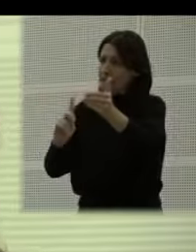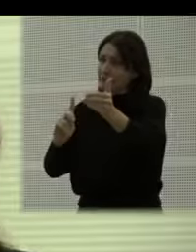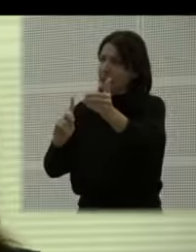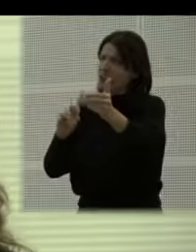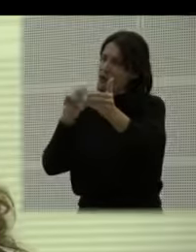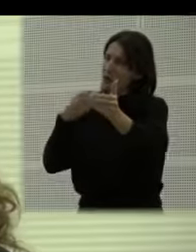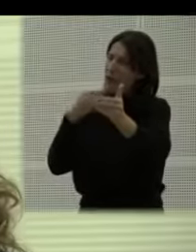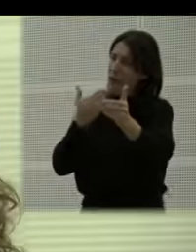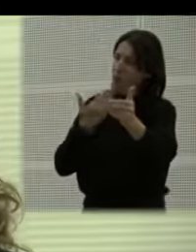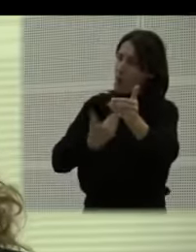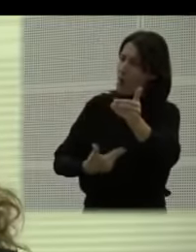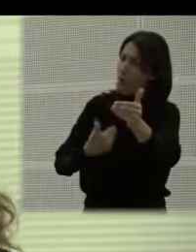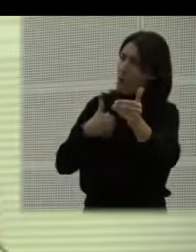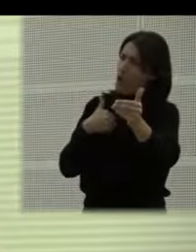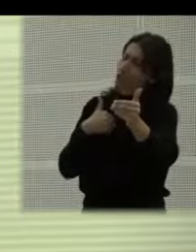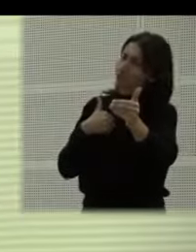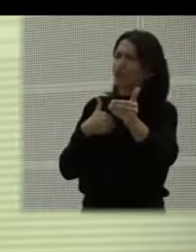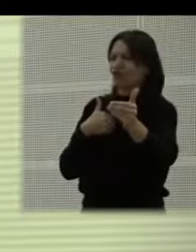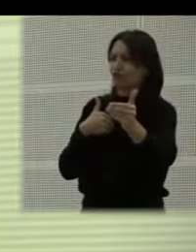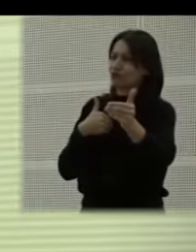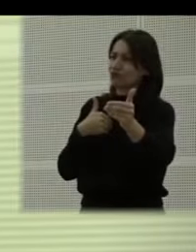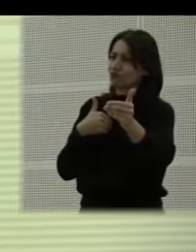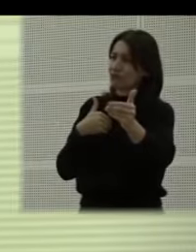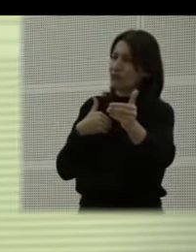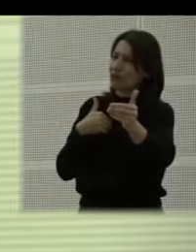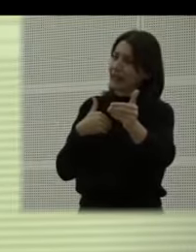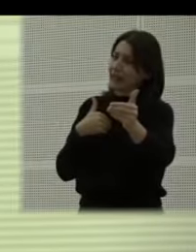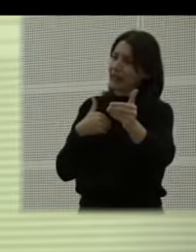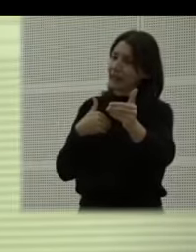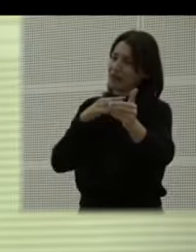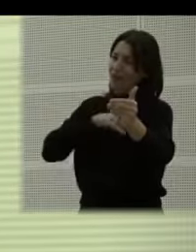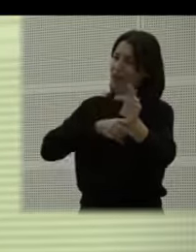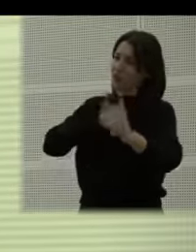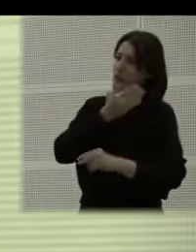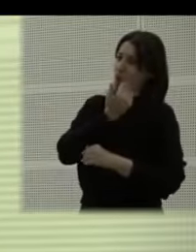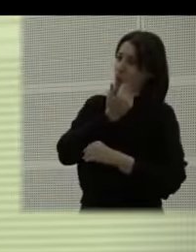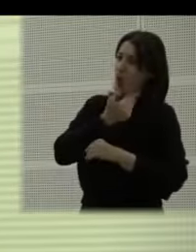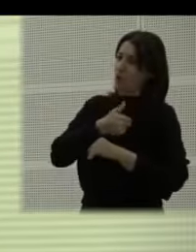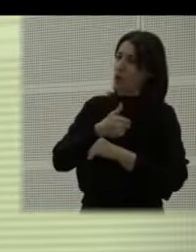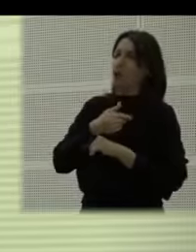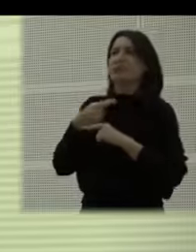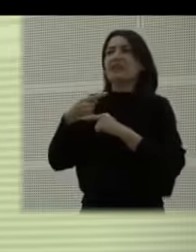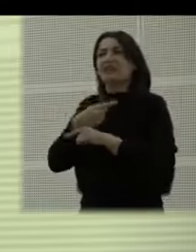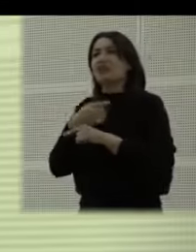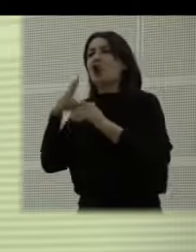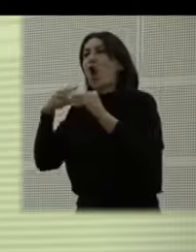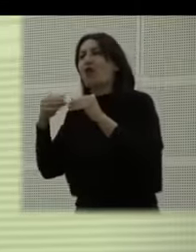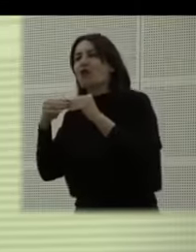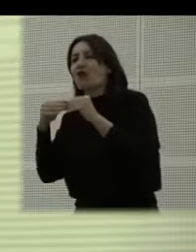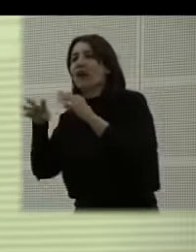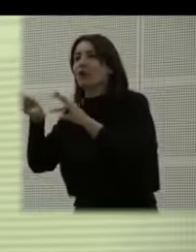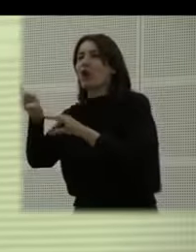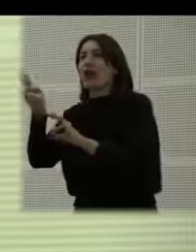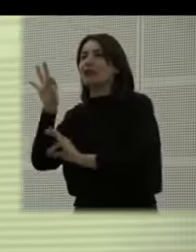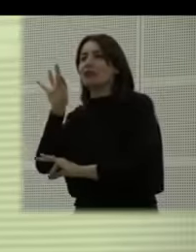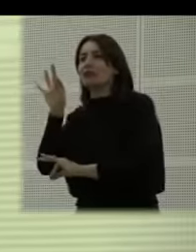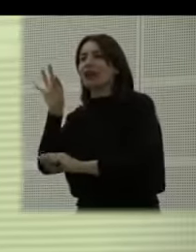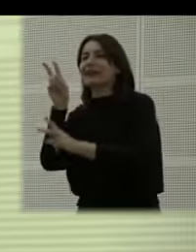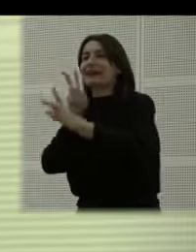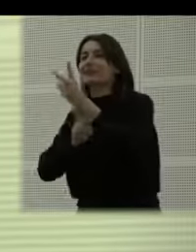uomini, no? Perché? E quindi invece io dico sempre che ho fatto la scelta di cercare